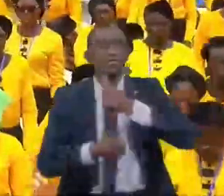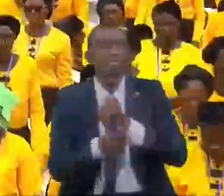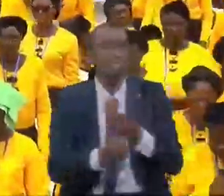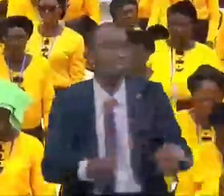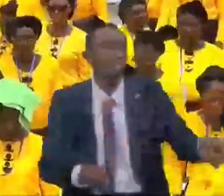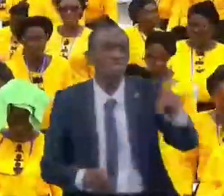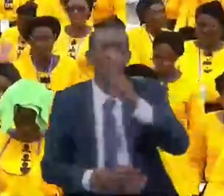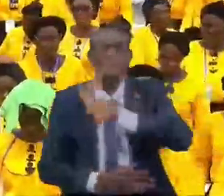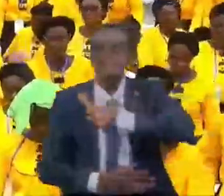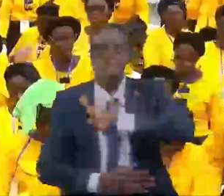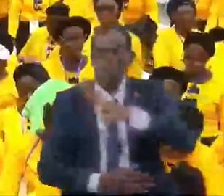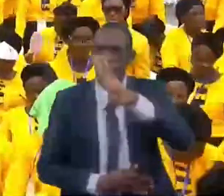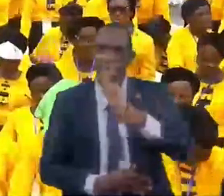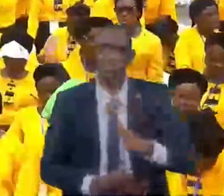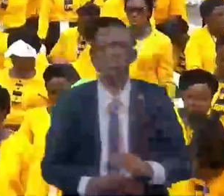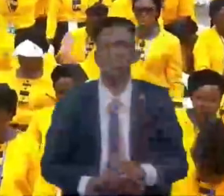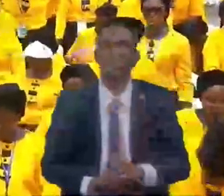et les rendre audacieux.